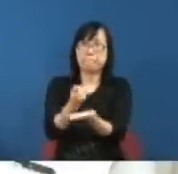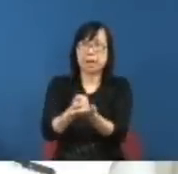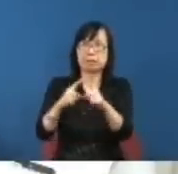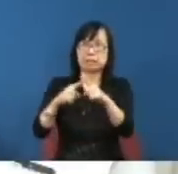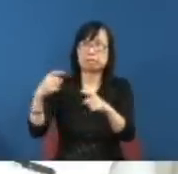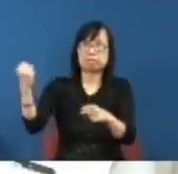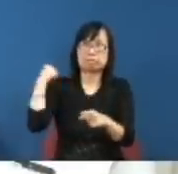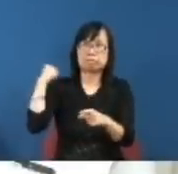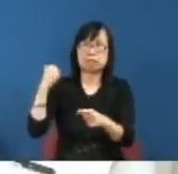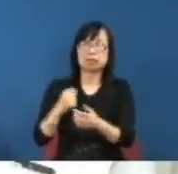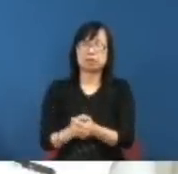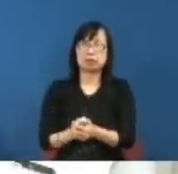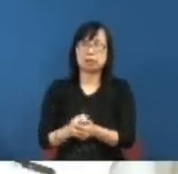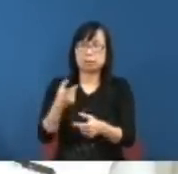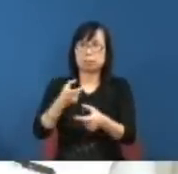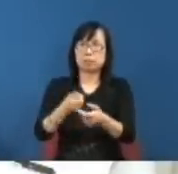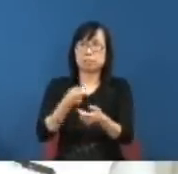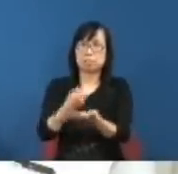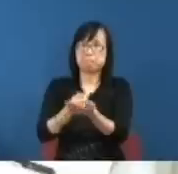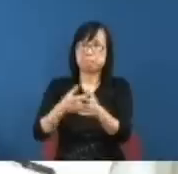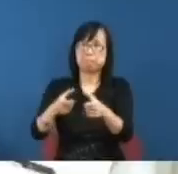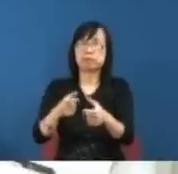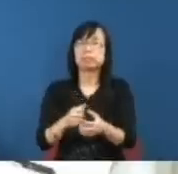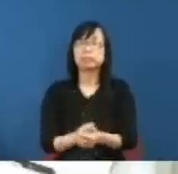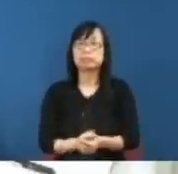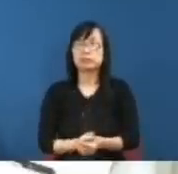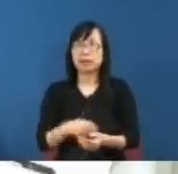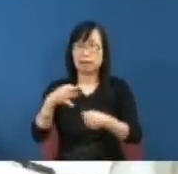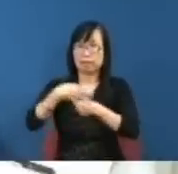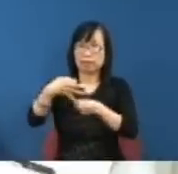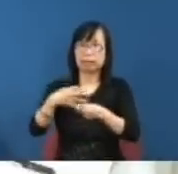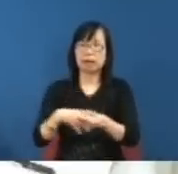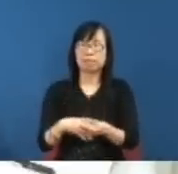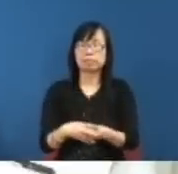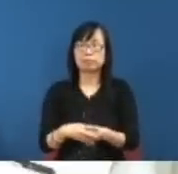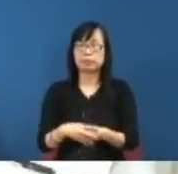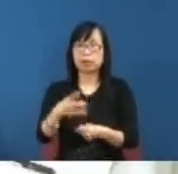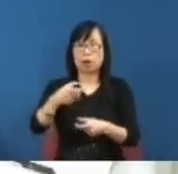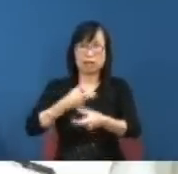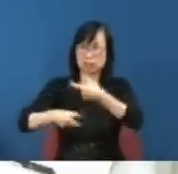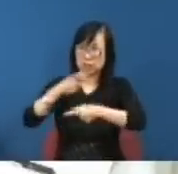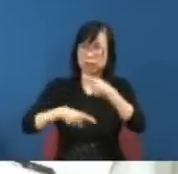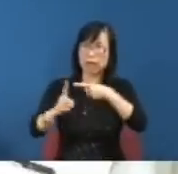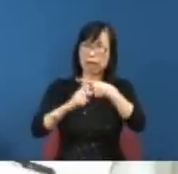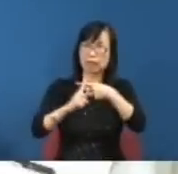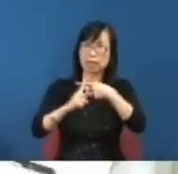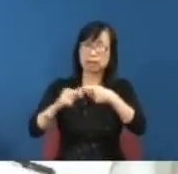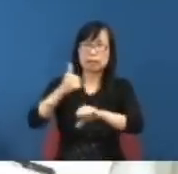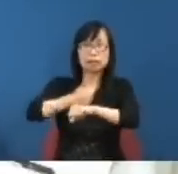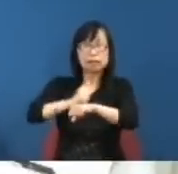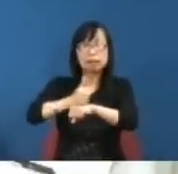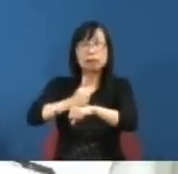廉價的資源用到盡。第三，當有一天他的經濟危機，本土經濟危